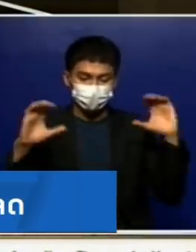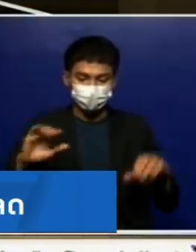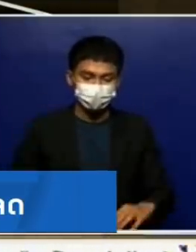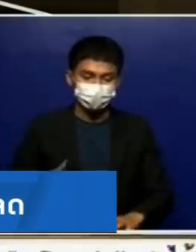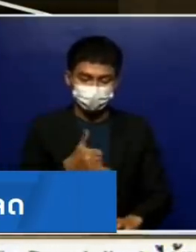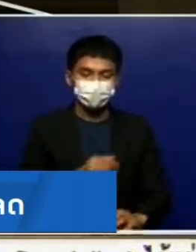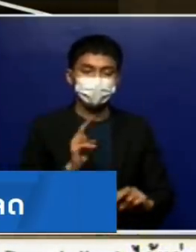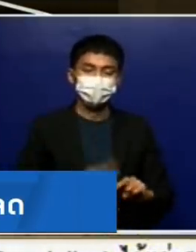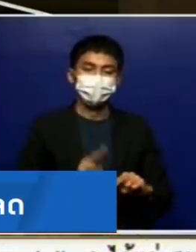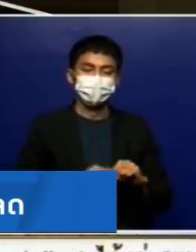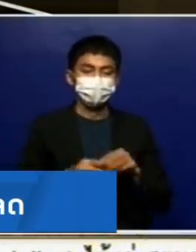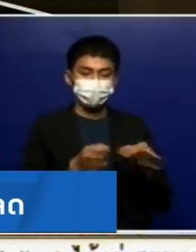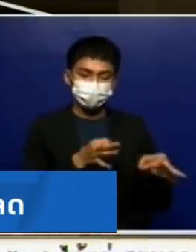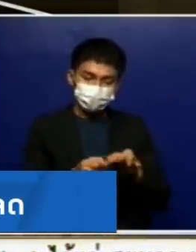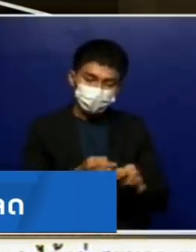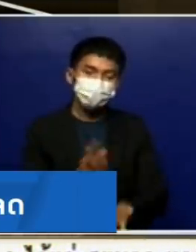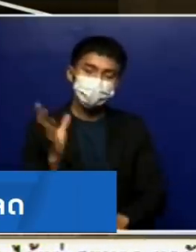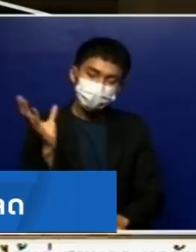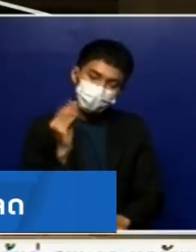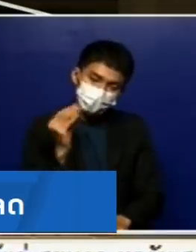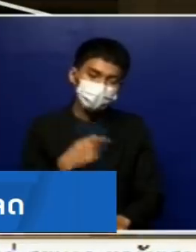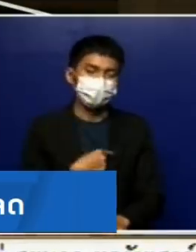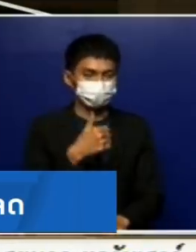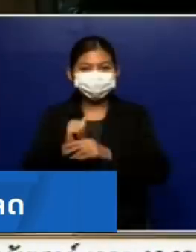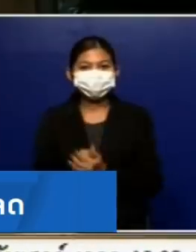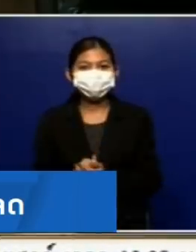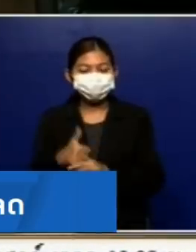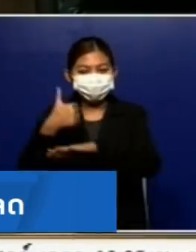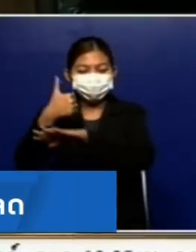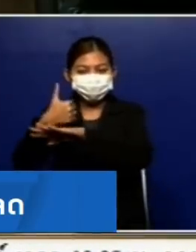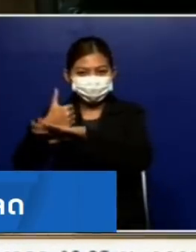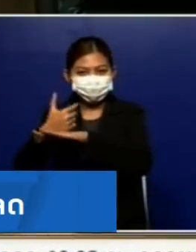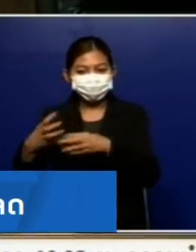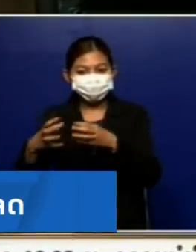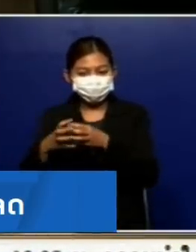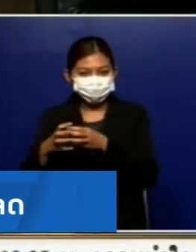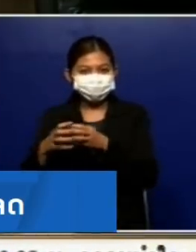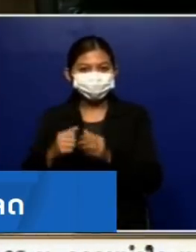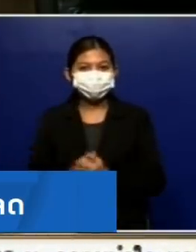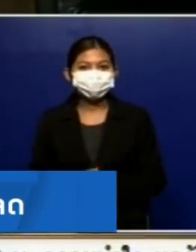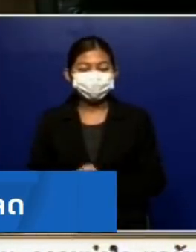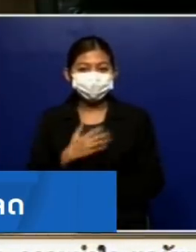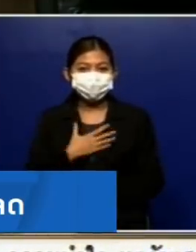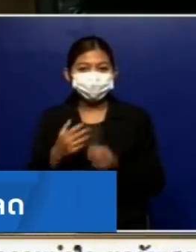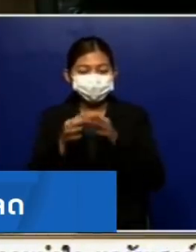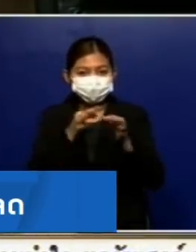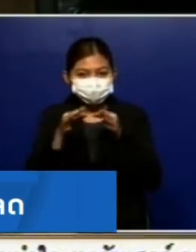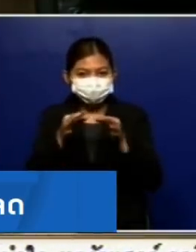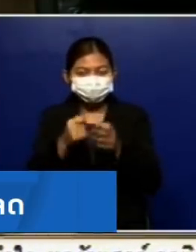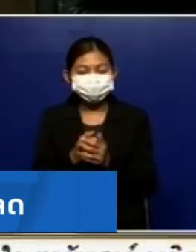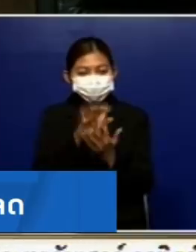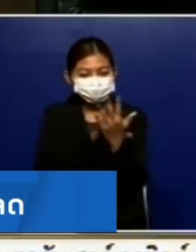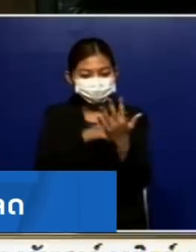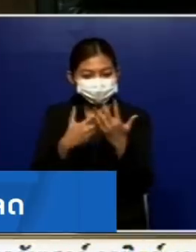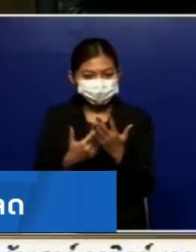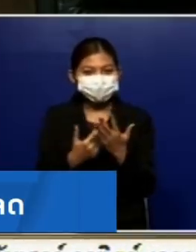ได้อะไรนี่คือคำถามใหญ่ที่มีเป็นเวลา7ปีนะครับ23ล้านล้านบาทที่พลเอกประยุทธ์ใช้คนไทยอะไรถ้า23ล้านล้านบาทใช้แล้วคนไท